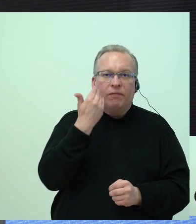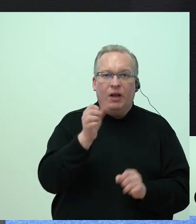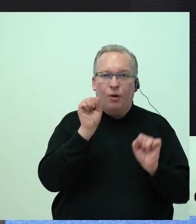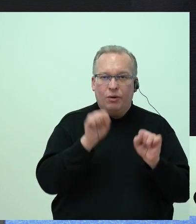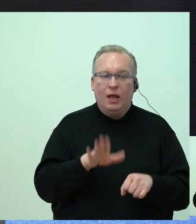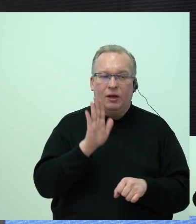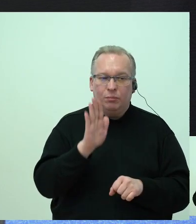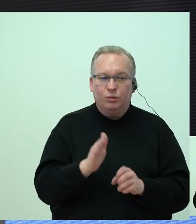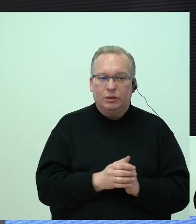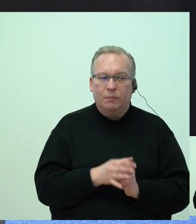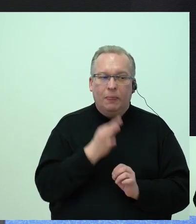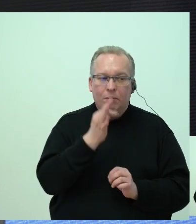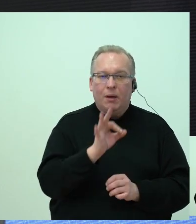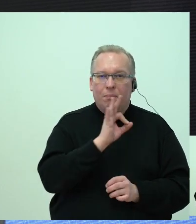būti